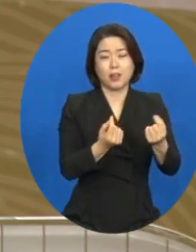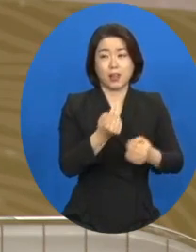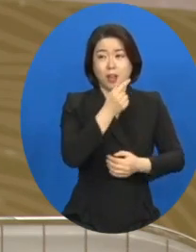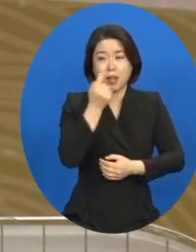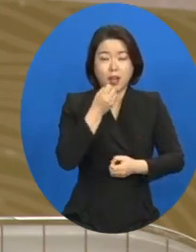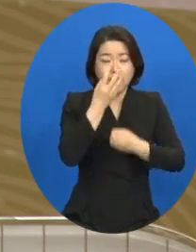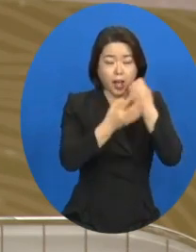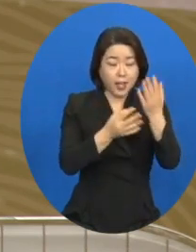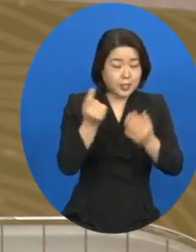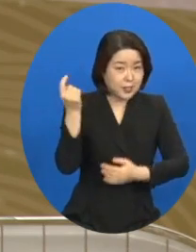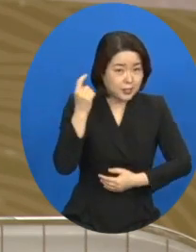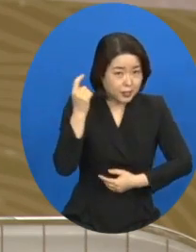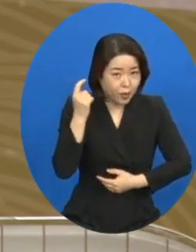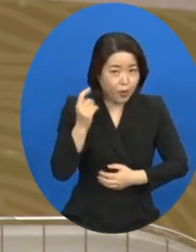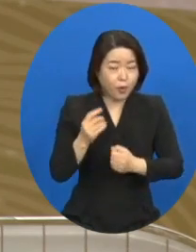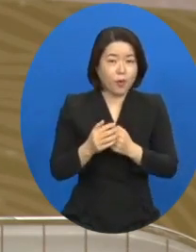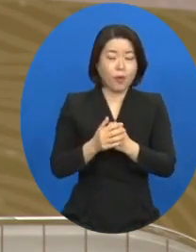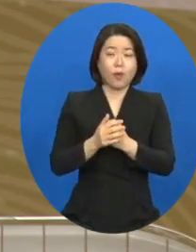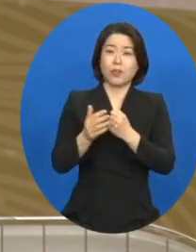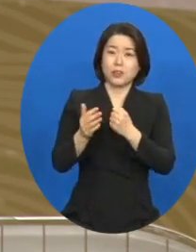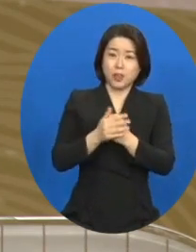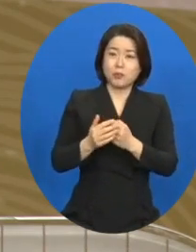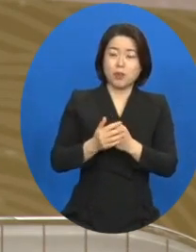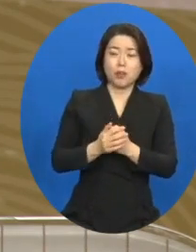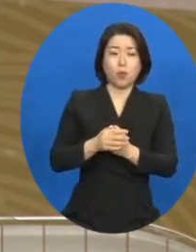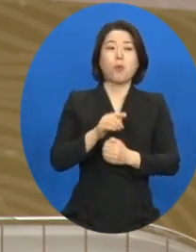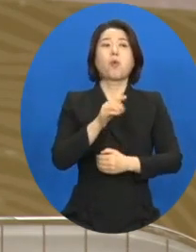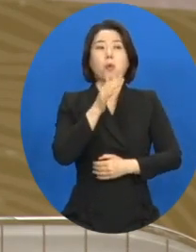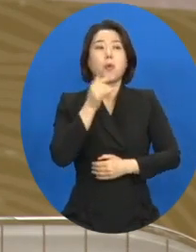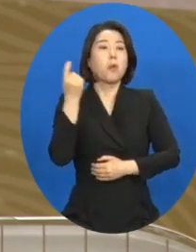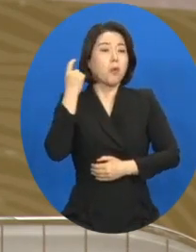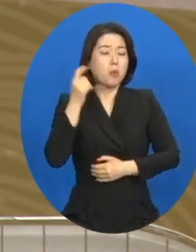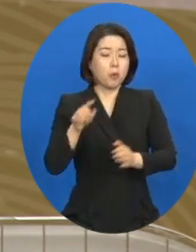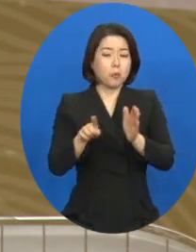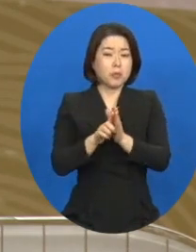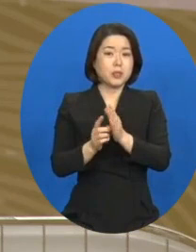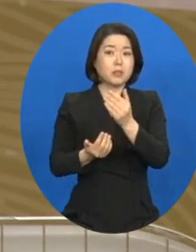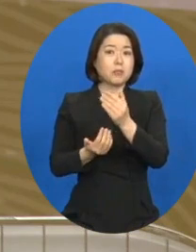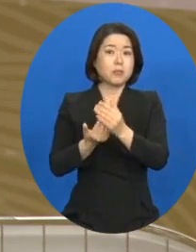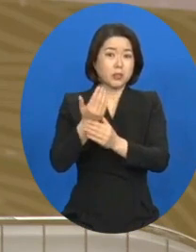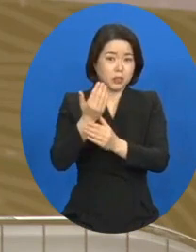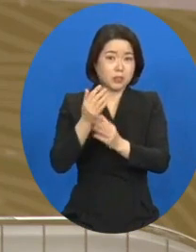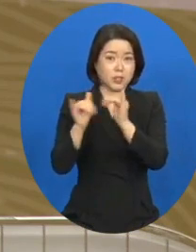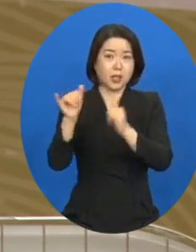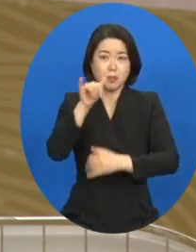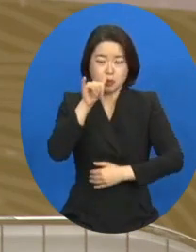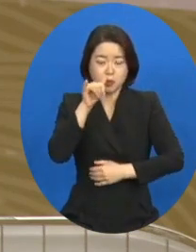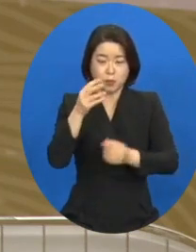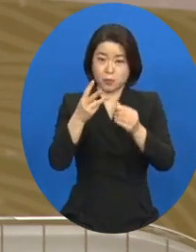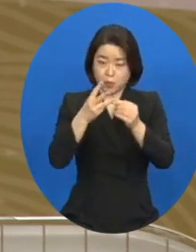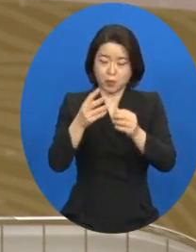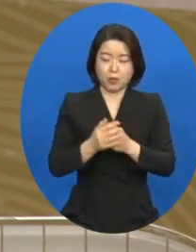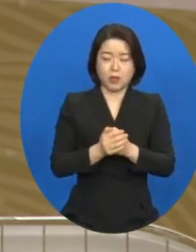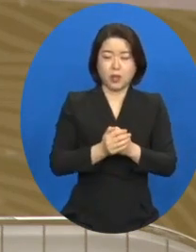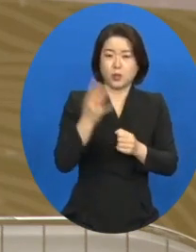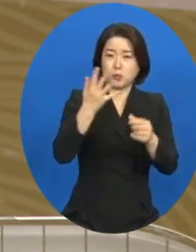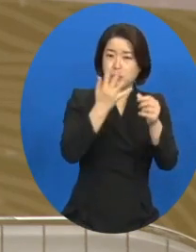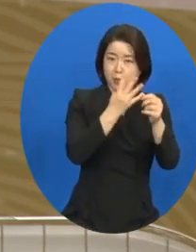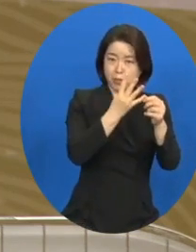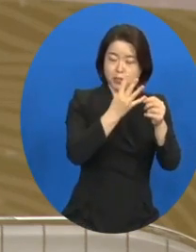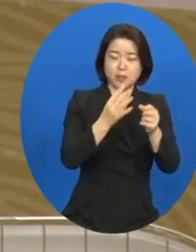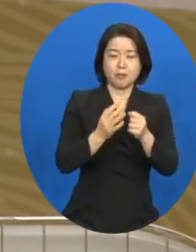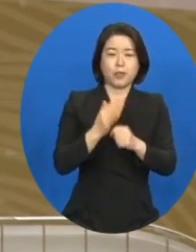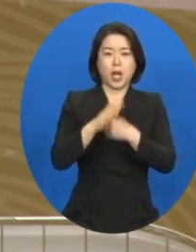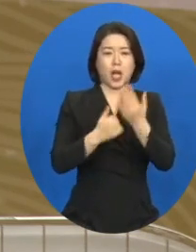간증을 들을 때나 그래서 믿음이 생긴 사람이 있고, 또 하나님이 계시되더라,